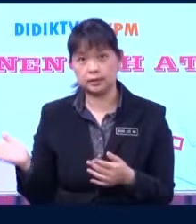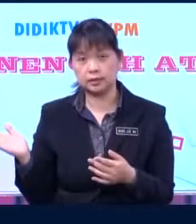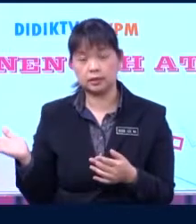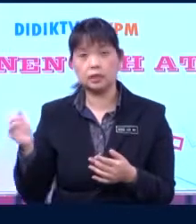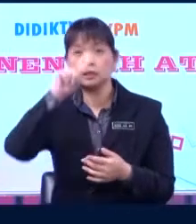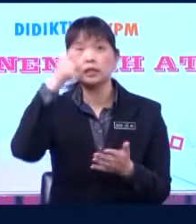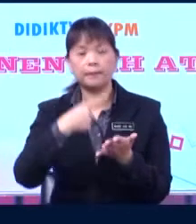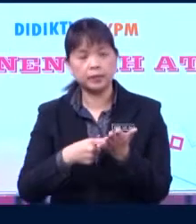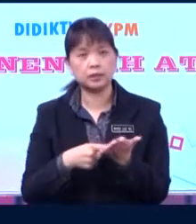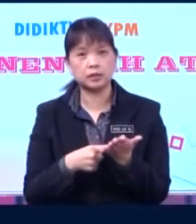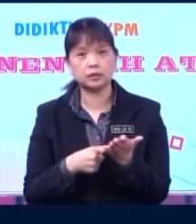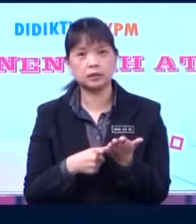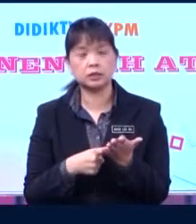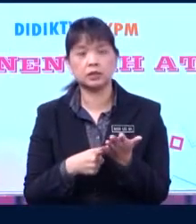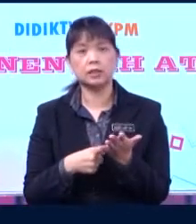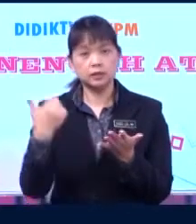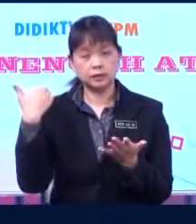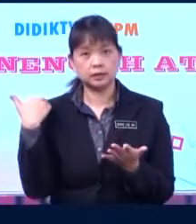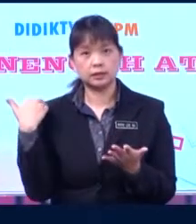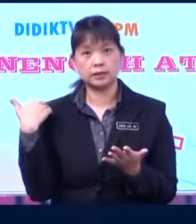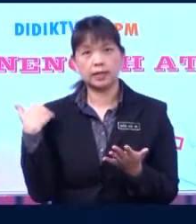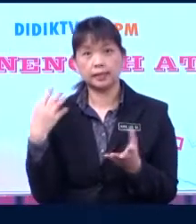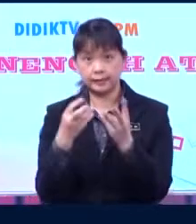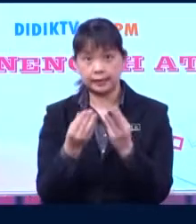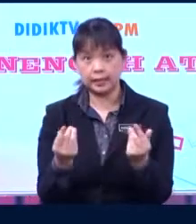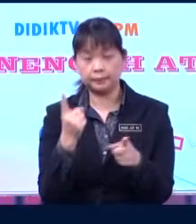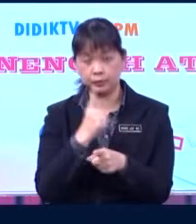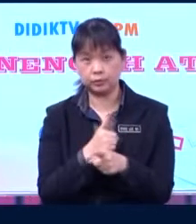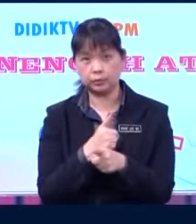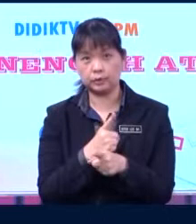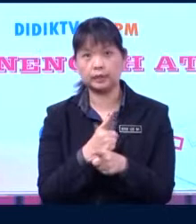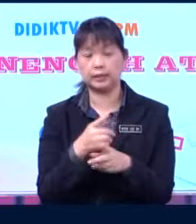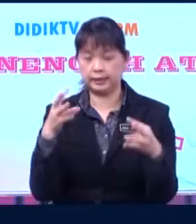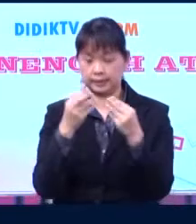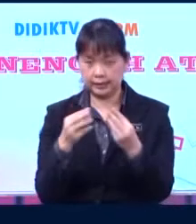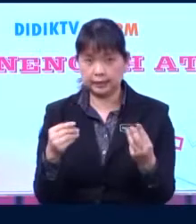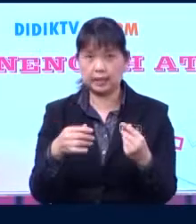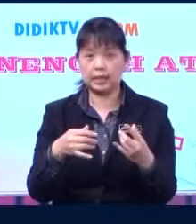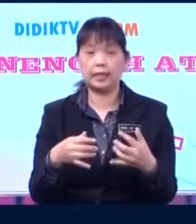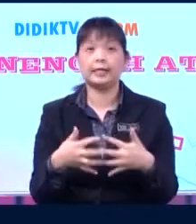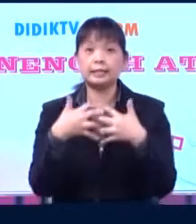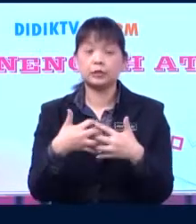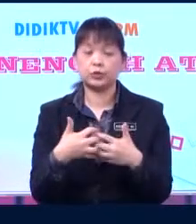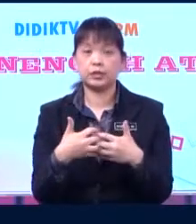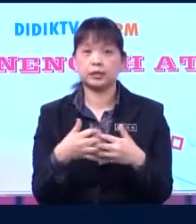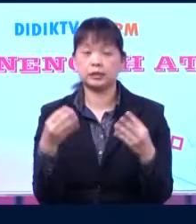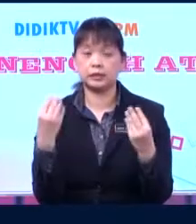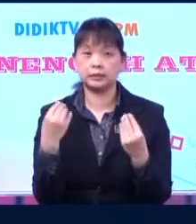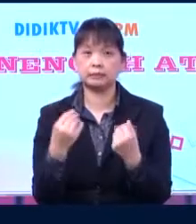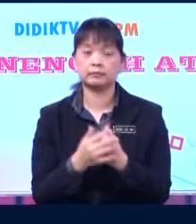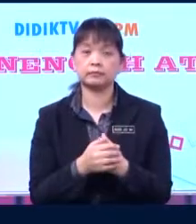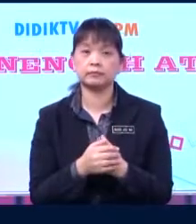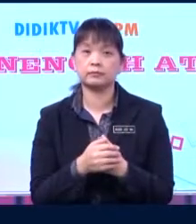inci engkau menit dia ada tanah Perindustrian kedua lebih baik dimana jumlah cuka